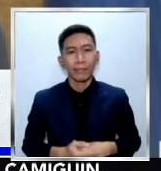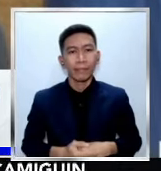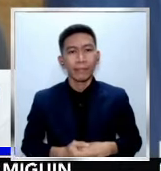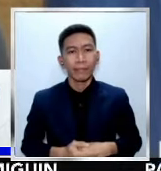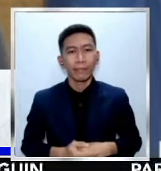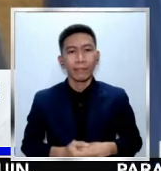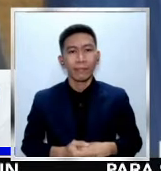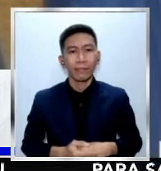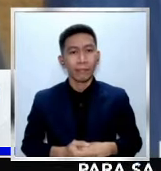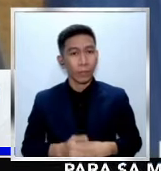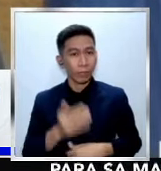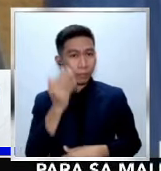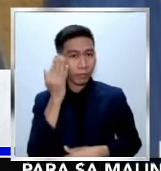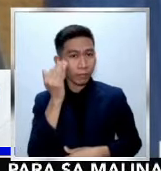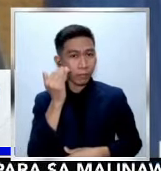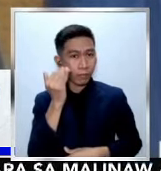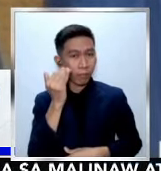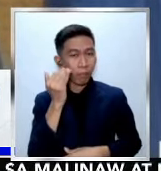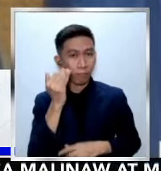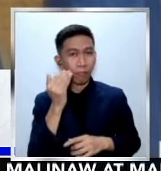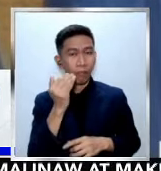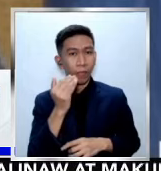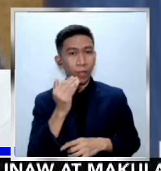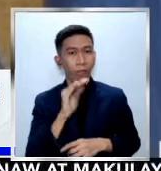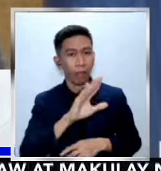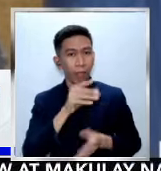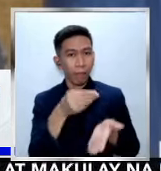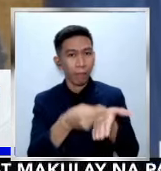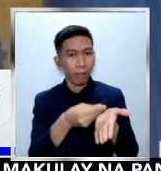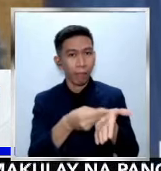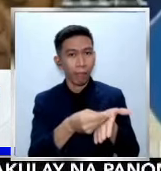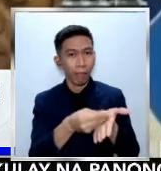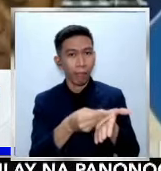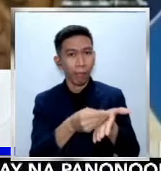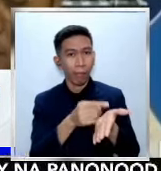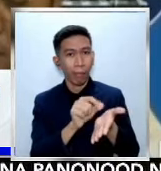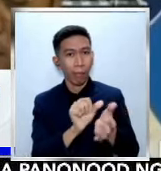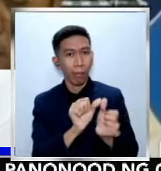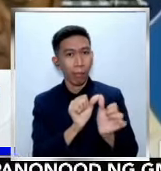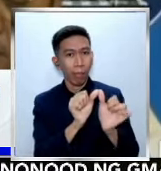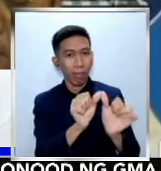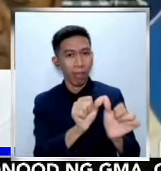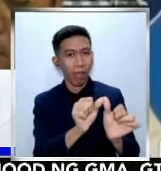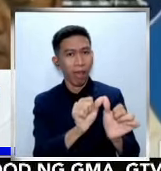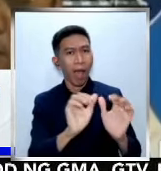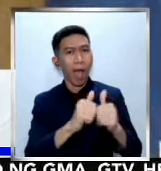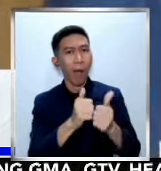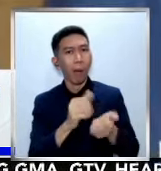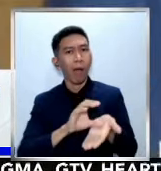Bakit? Abot ba yung impera ninyo kung hindi magdaan sa akin?